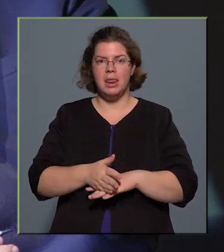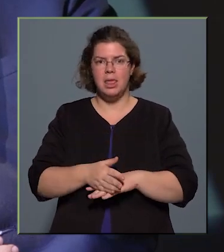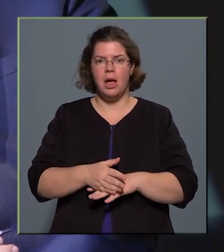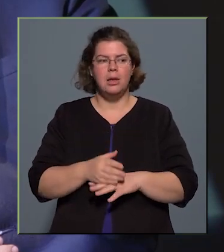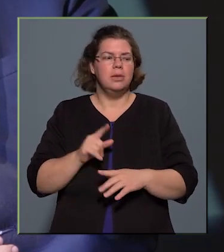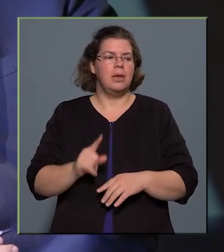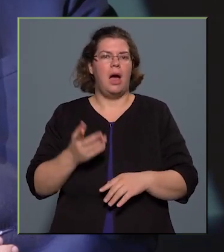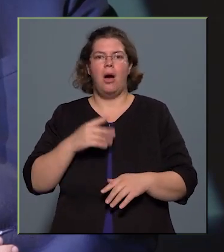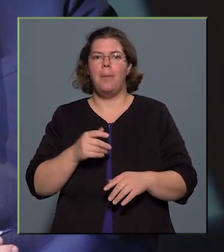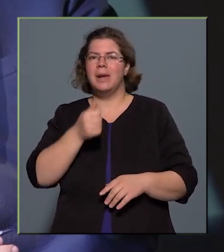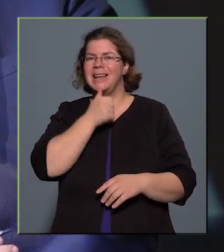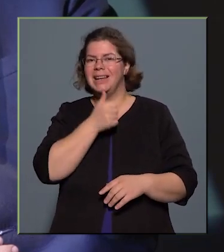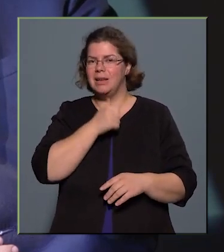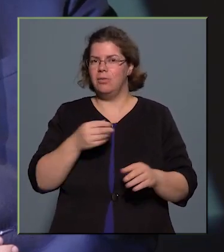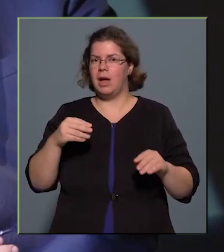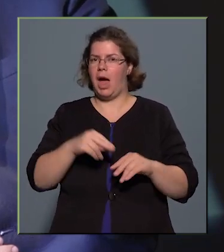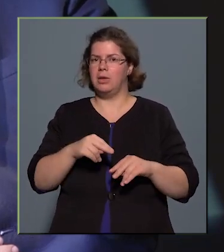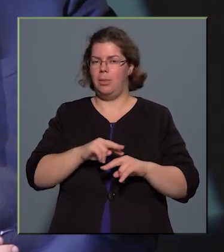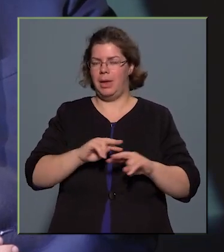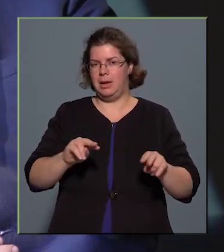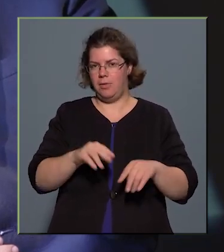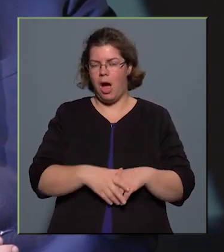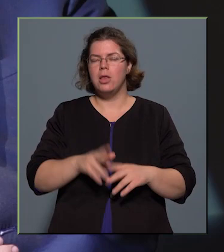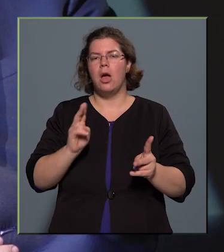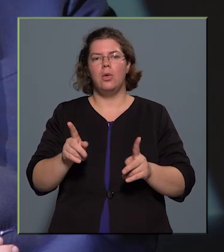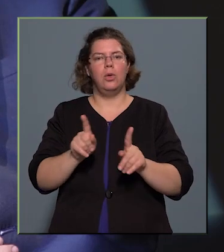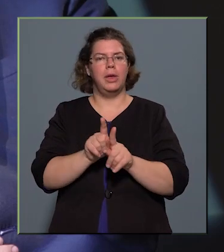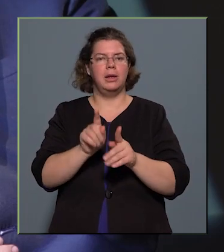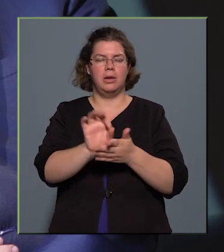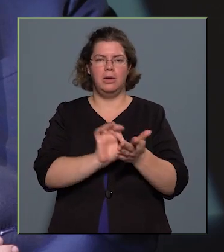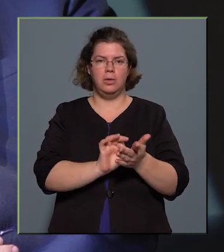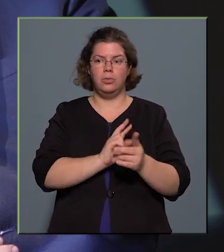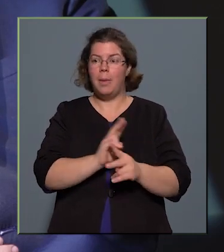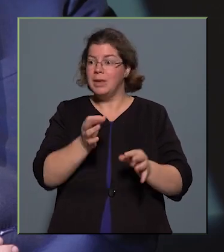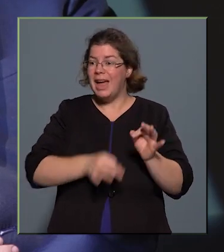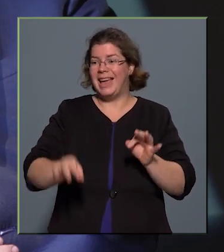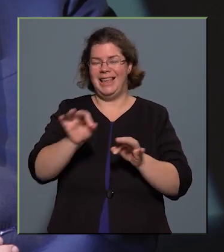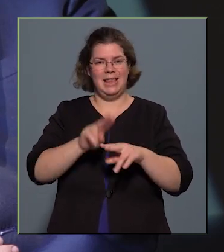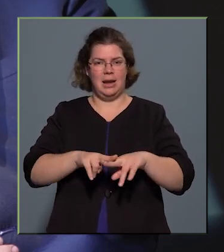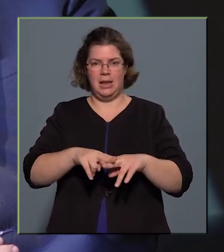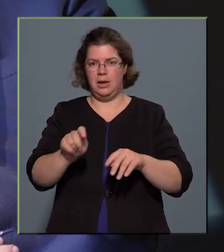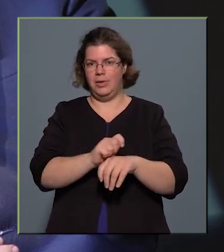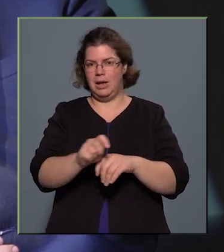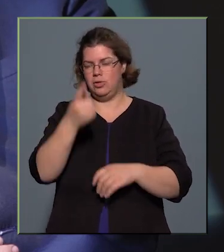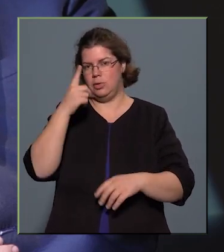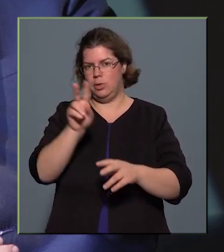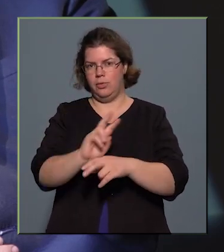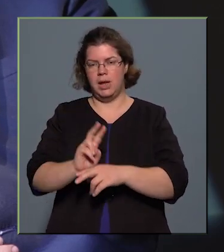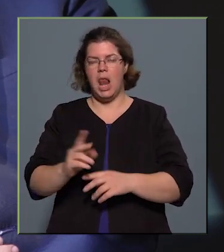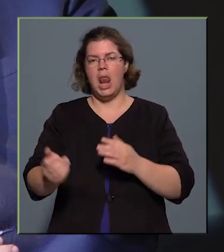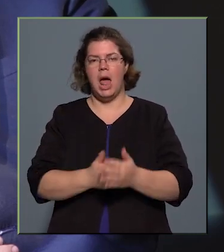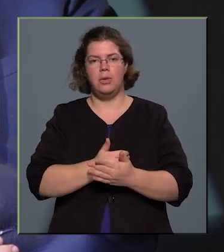prediktív kártya benne van, akkor vannak olyan adataink, amivel az egész rendszer javítását tudjuk figyelni. És újabban, a legújabb